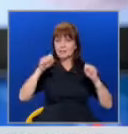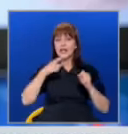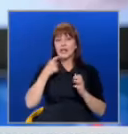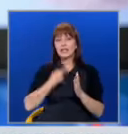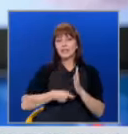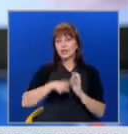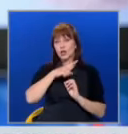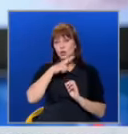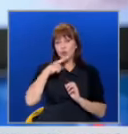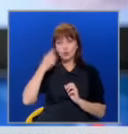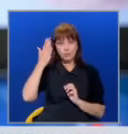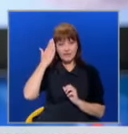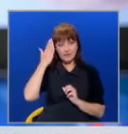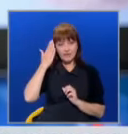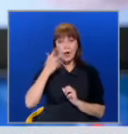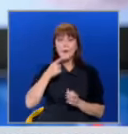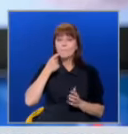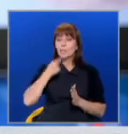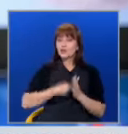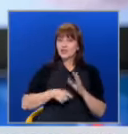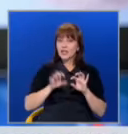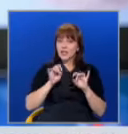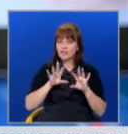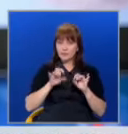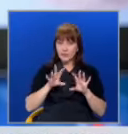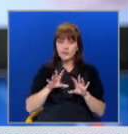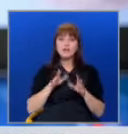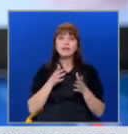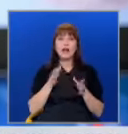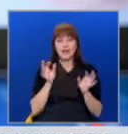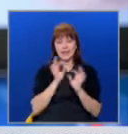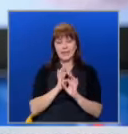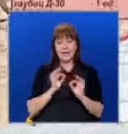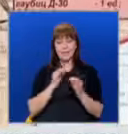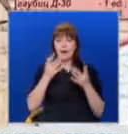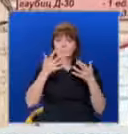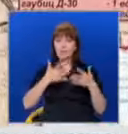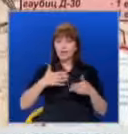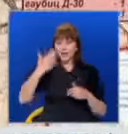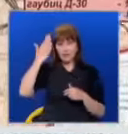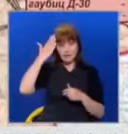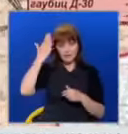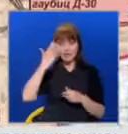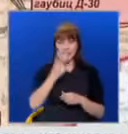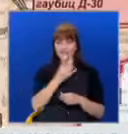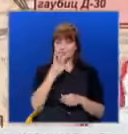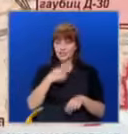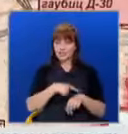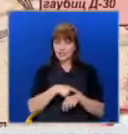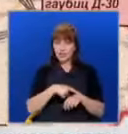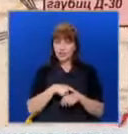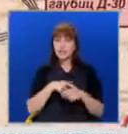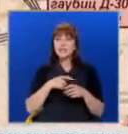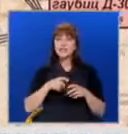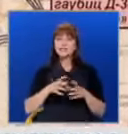руското министерство на отбраната. Потвърждение на информацията от независим източник няма. По данни на министерството, за денонощие са обезвредени